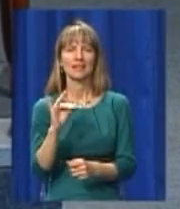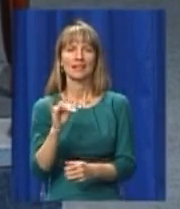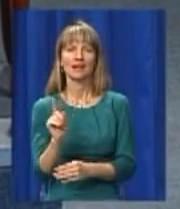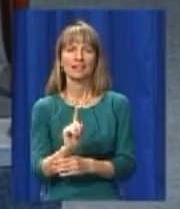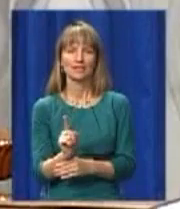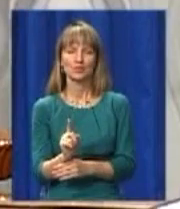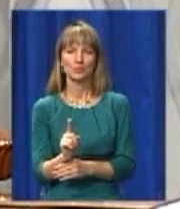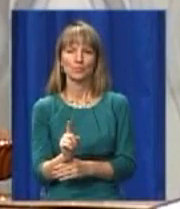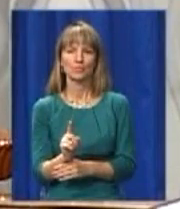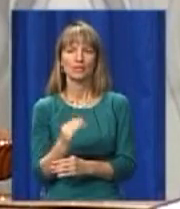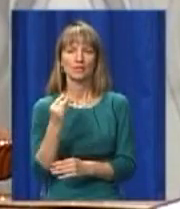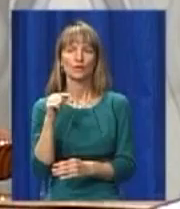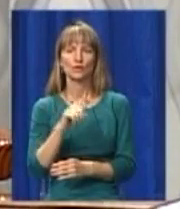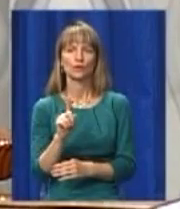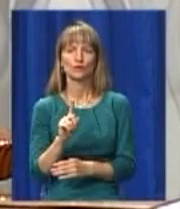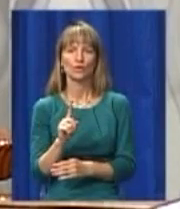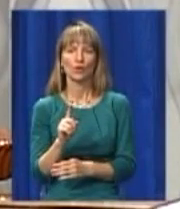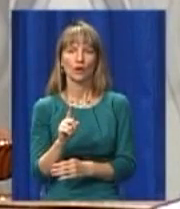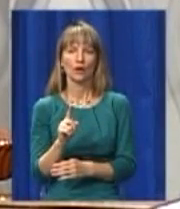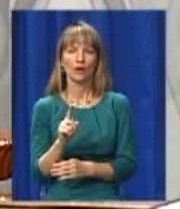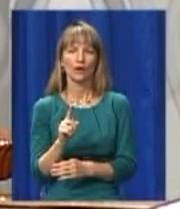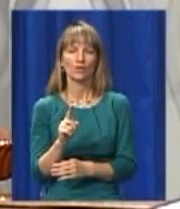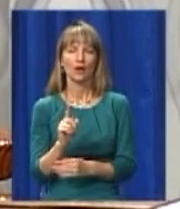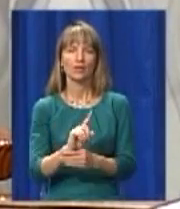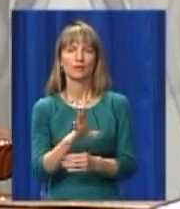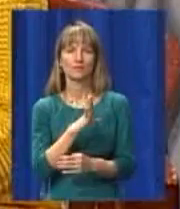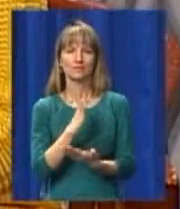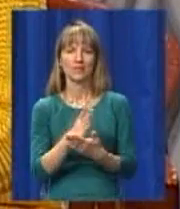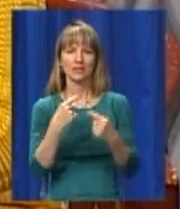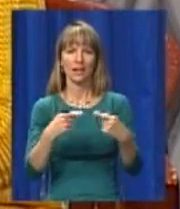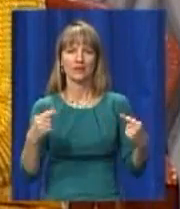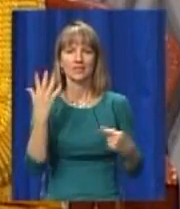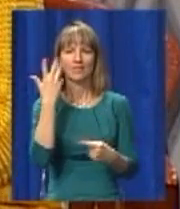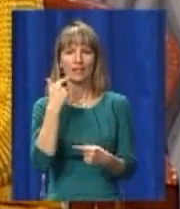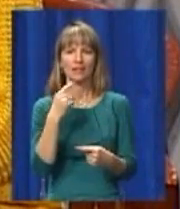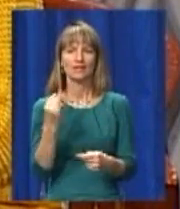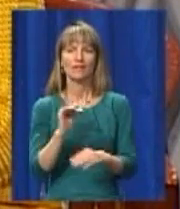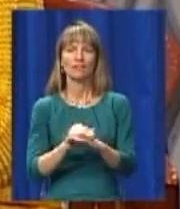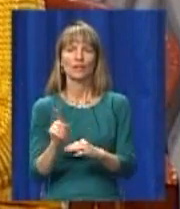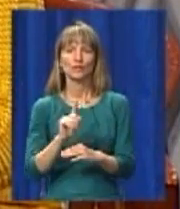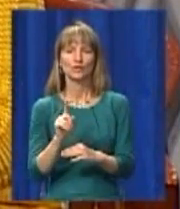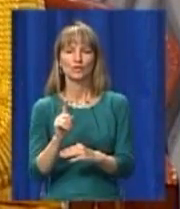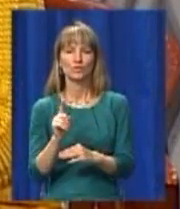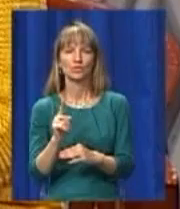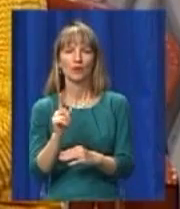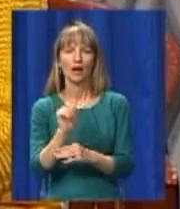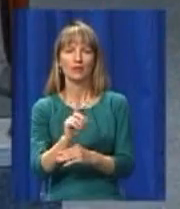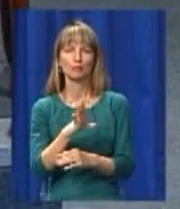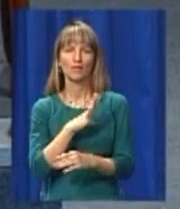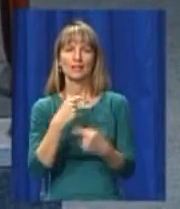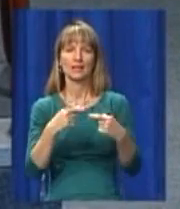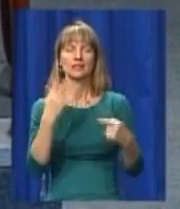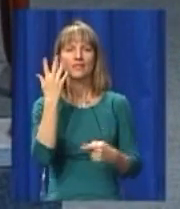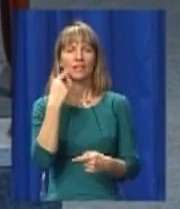Саме цікаве те, що карандаші будуть різноцвітними. Я-то об этом не сказала. А це основний факт, до речі, що всі карандаші бувають різнокольоровими.